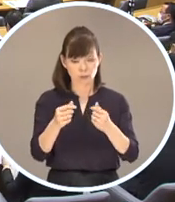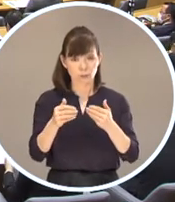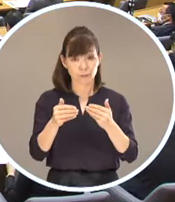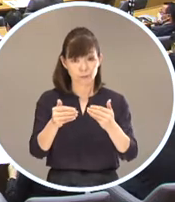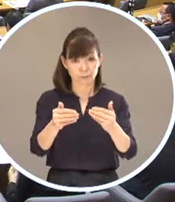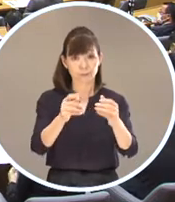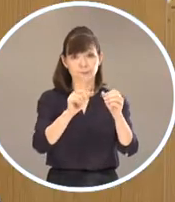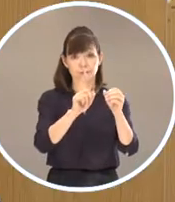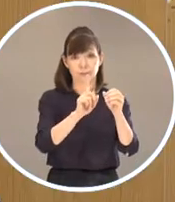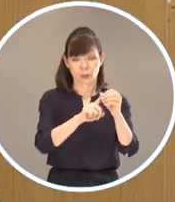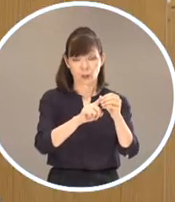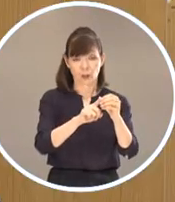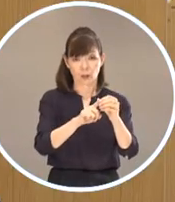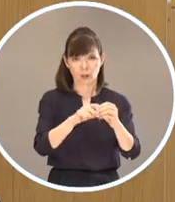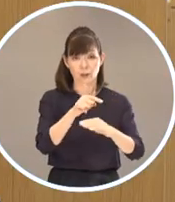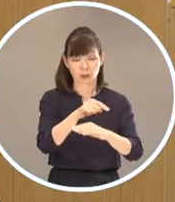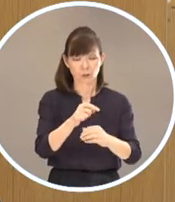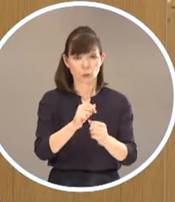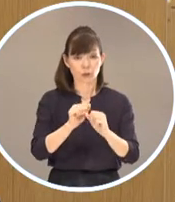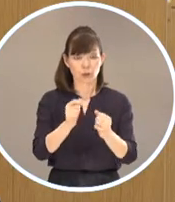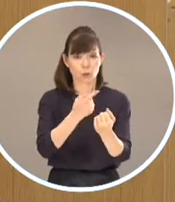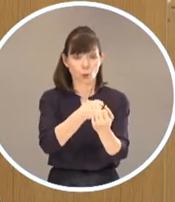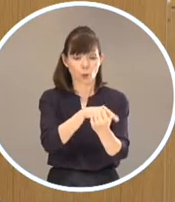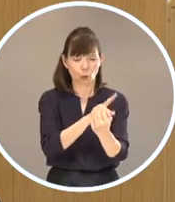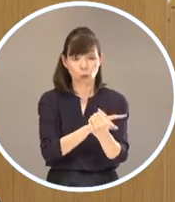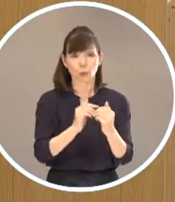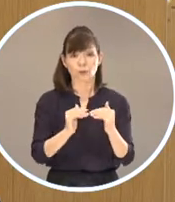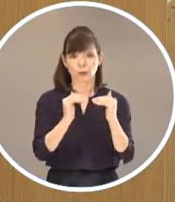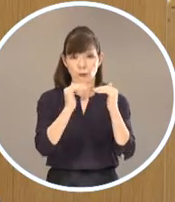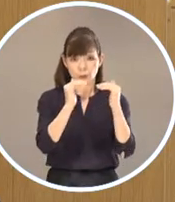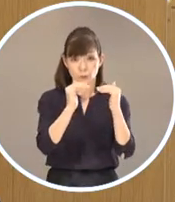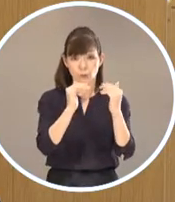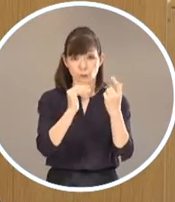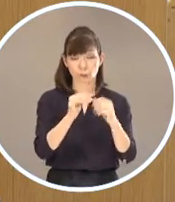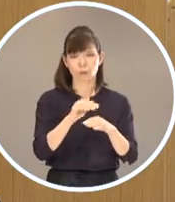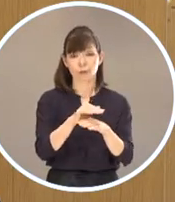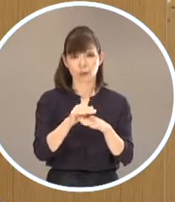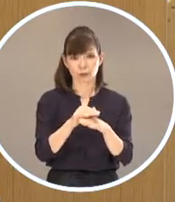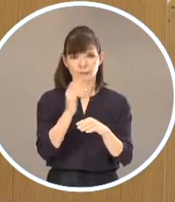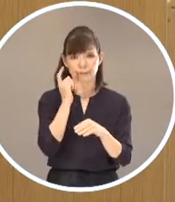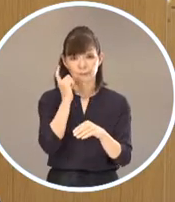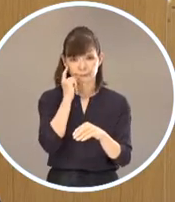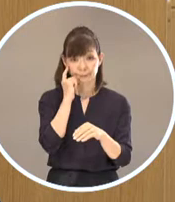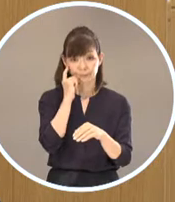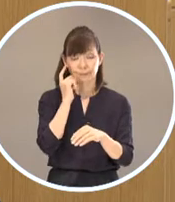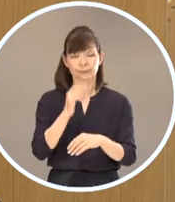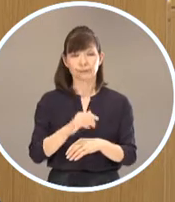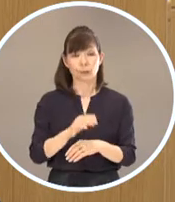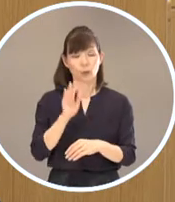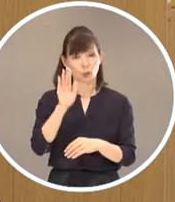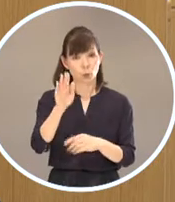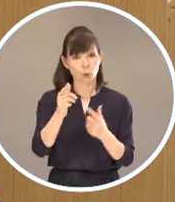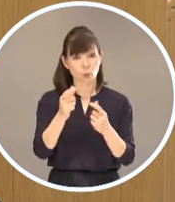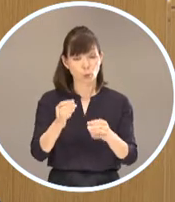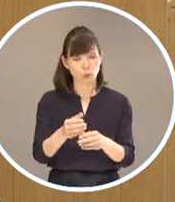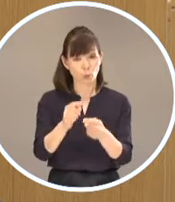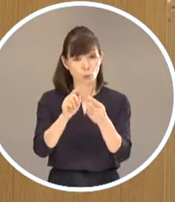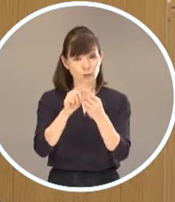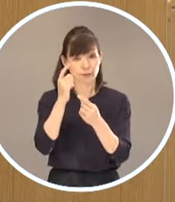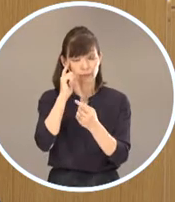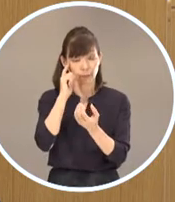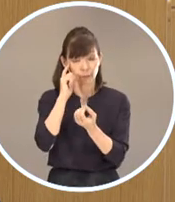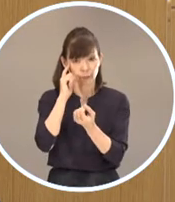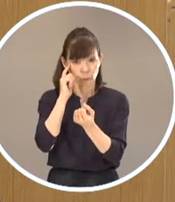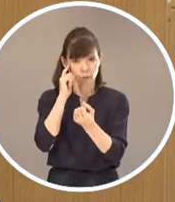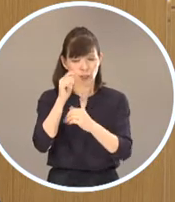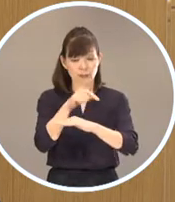ためには、施策の実行力を高めることも重要であると認識しております。今後も総合的な視点を持